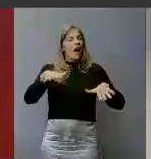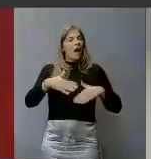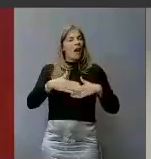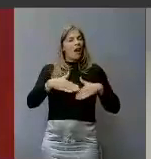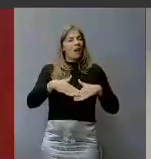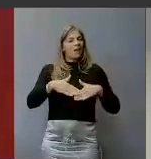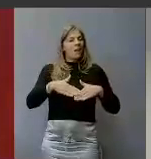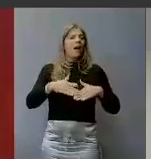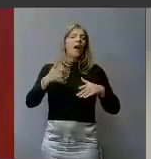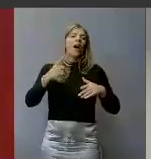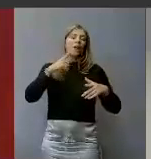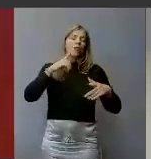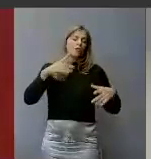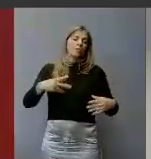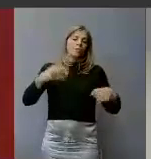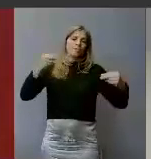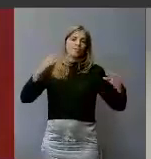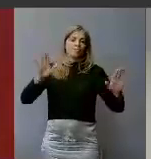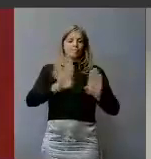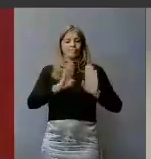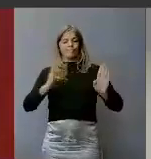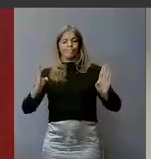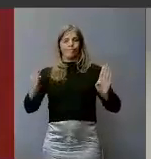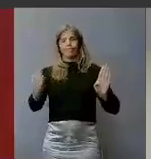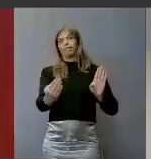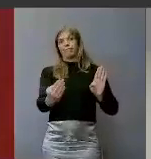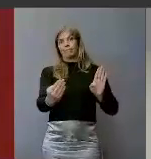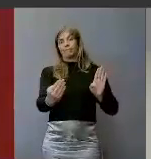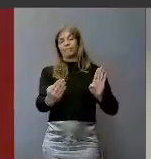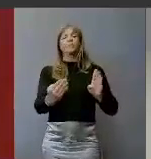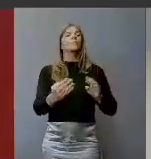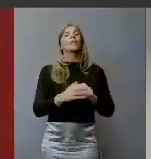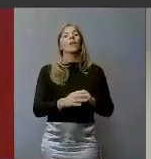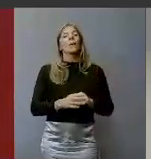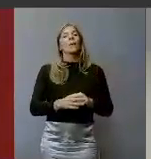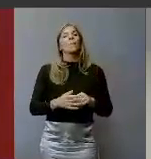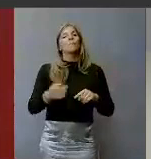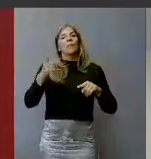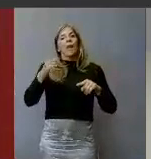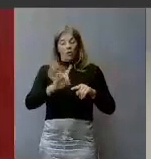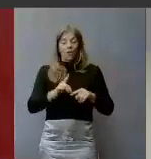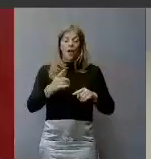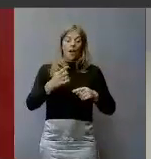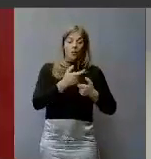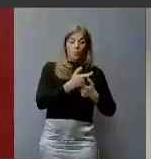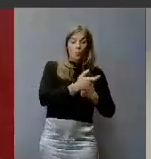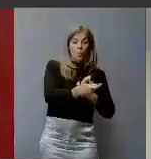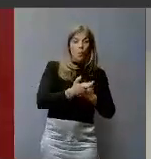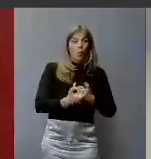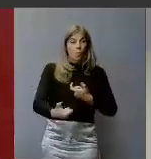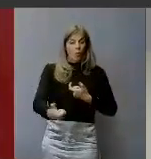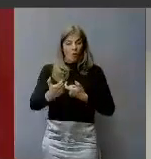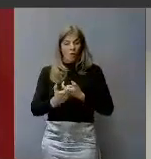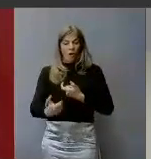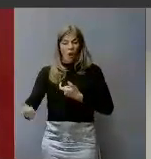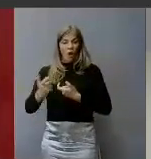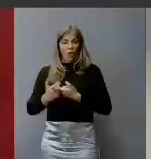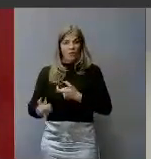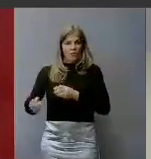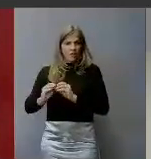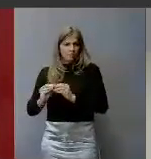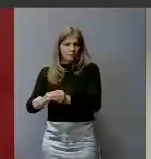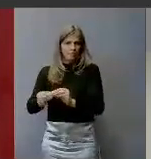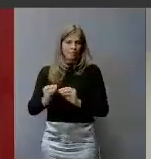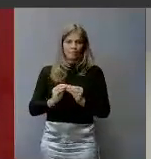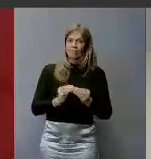prevede anche il completo rifacimento della rete fognaria è molto importante